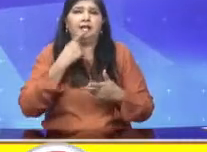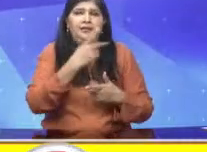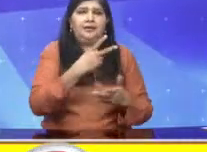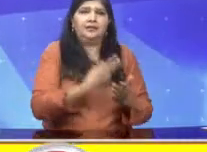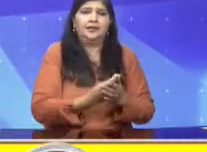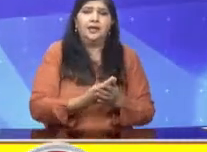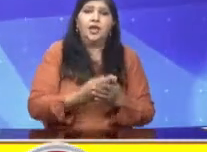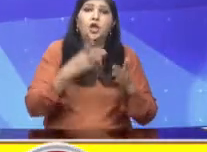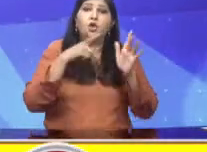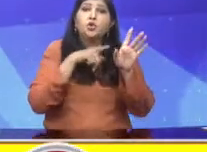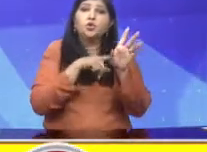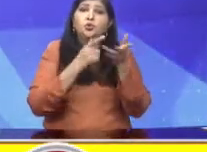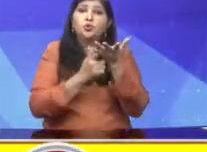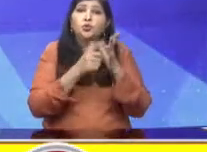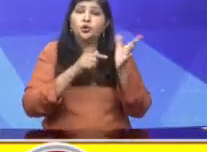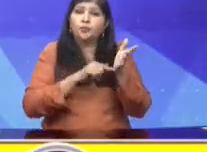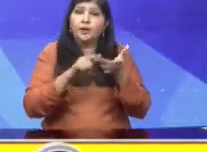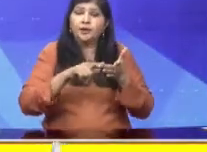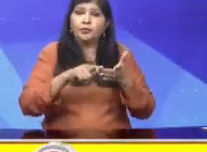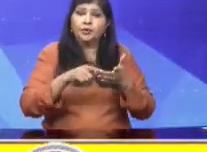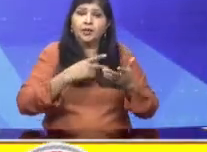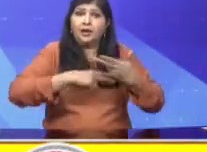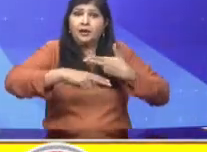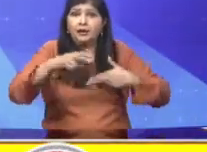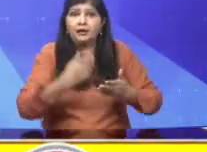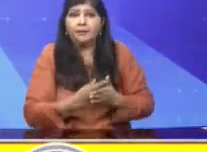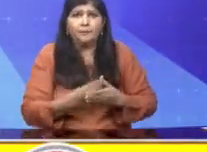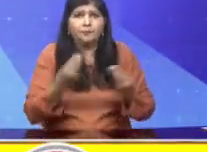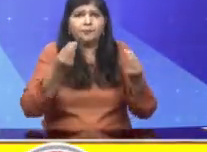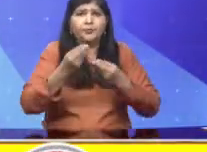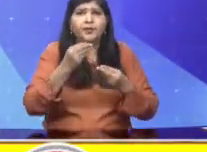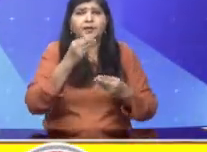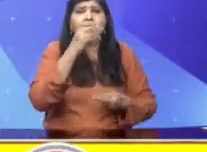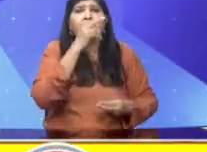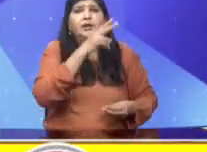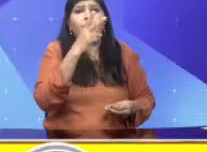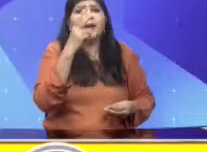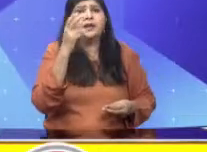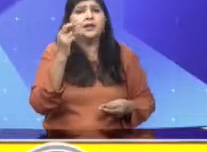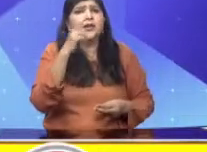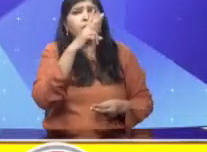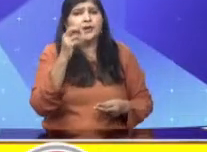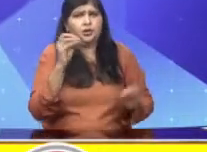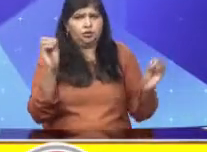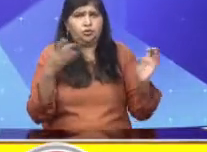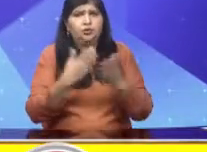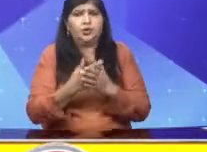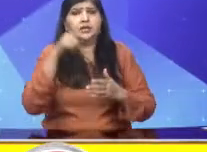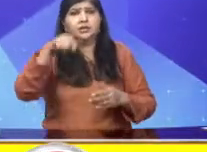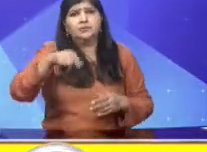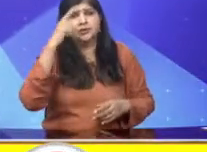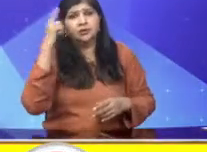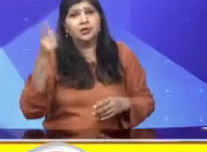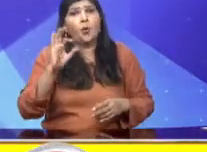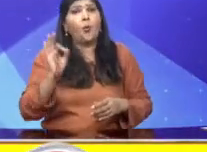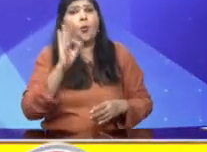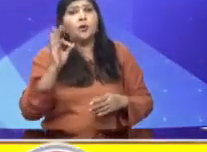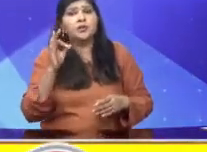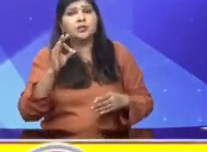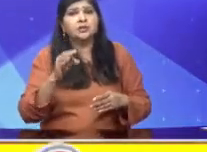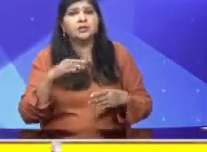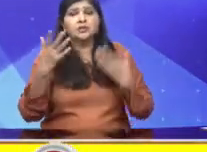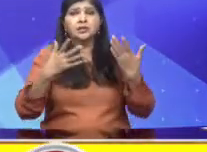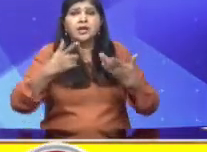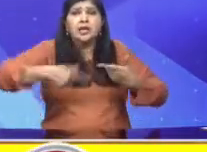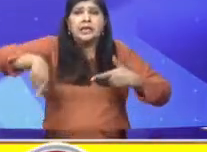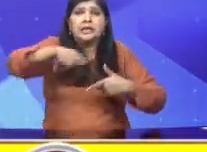यूटूबर के रूप में उनकी यात्रा मार 2020 में शुरू ही थी जब उन्होंने ओडिशा के मस्तूर